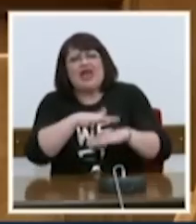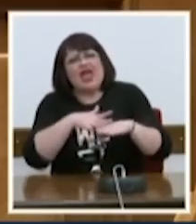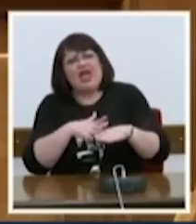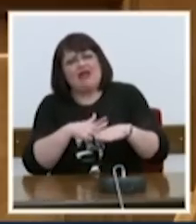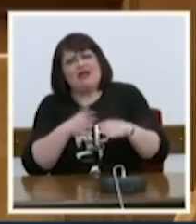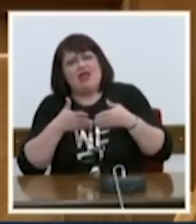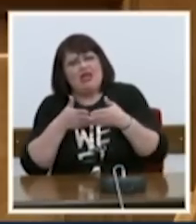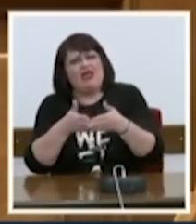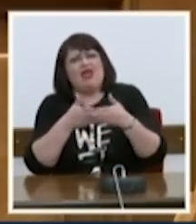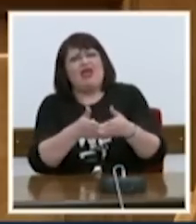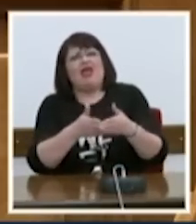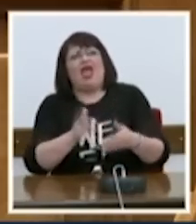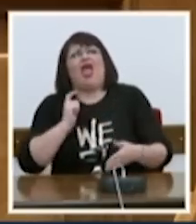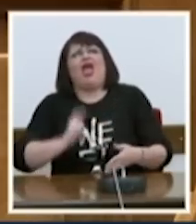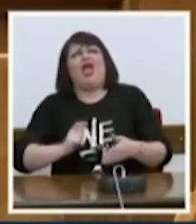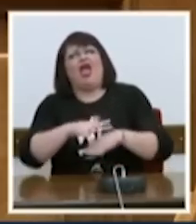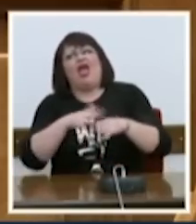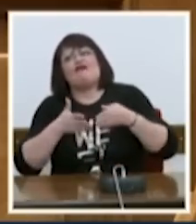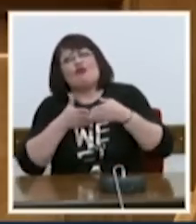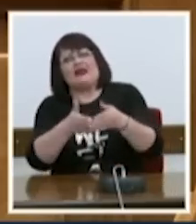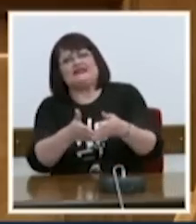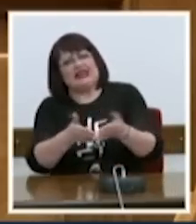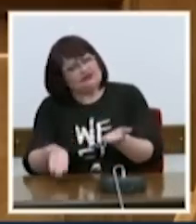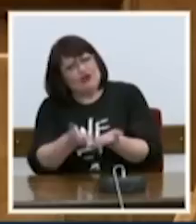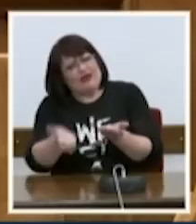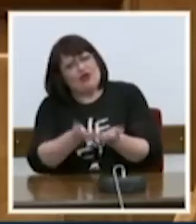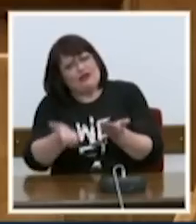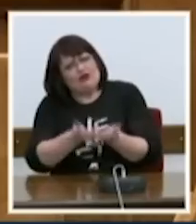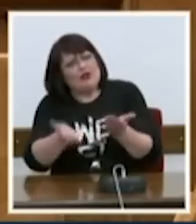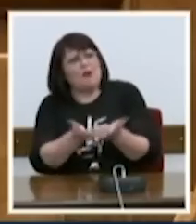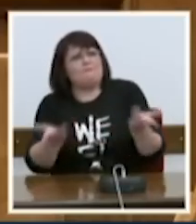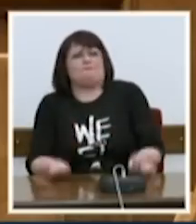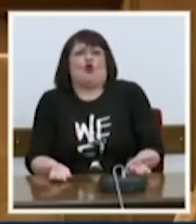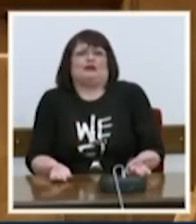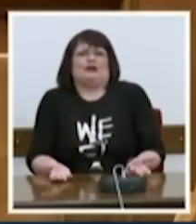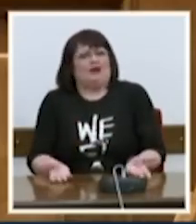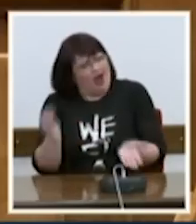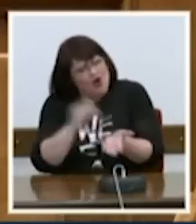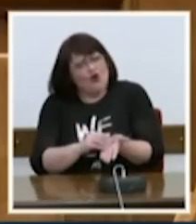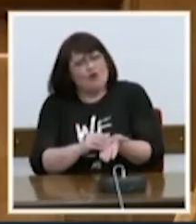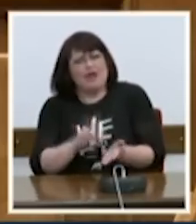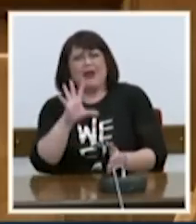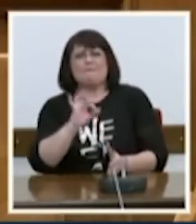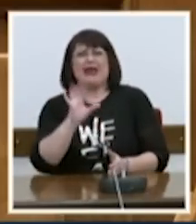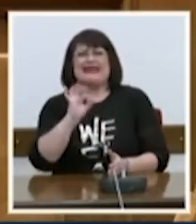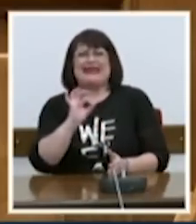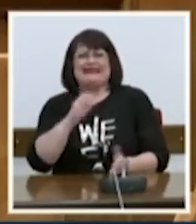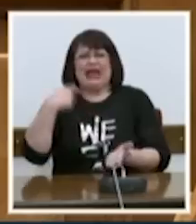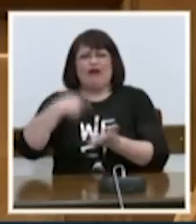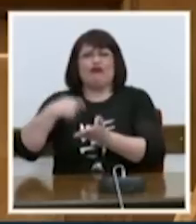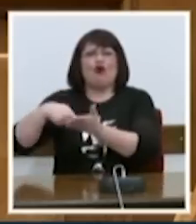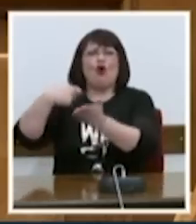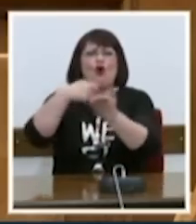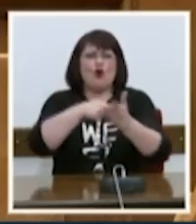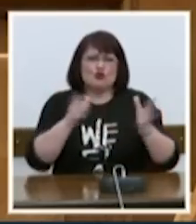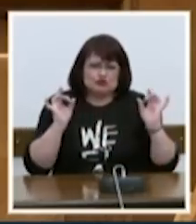το εφοπλιστικό κεφάλαιο, όταν απολαμβάνει πάνω από 50 φοροαπαλλαγές